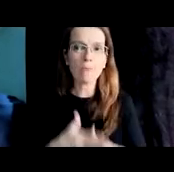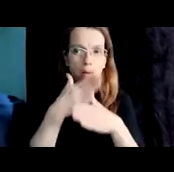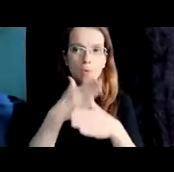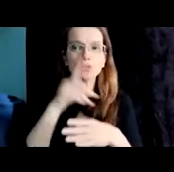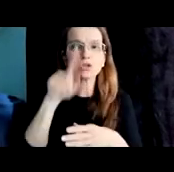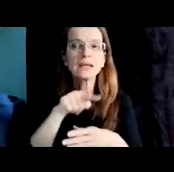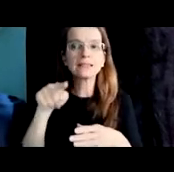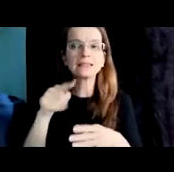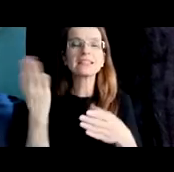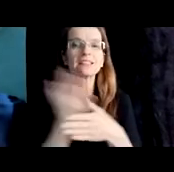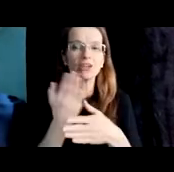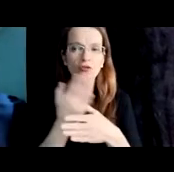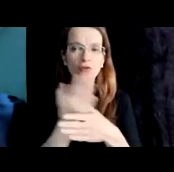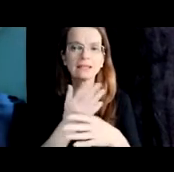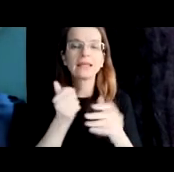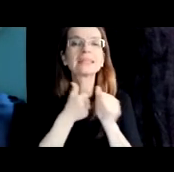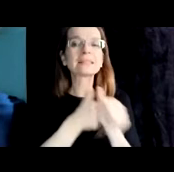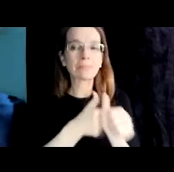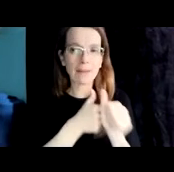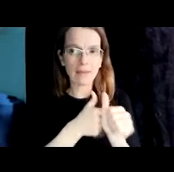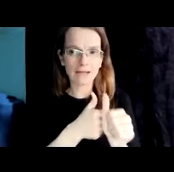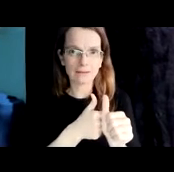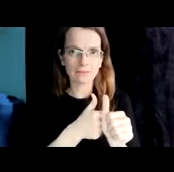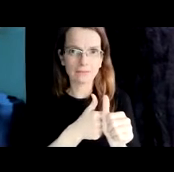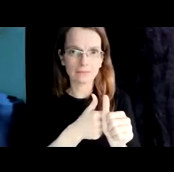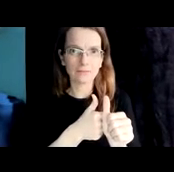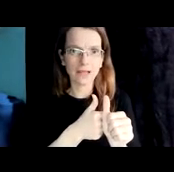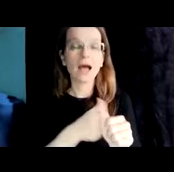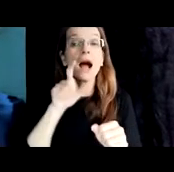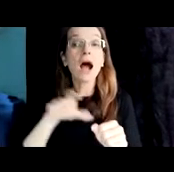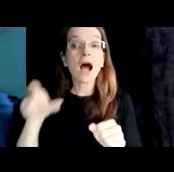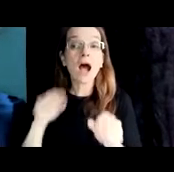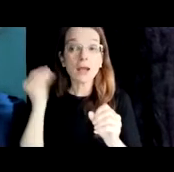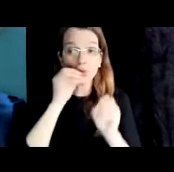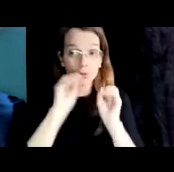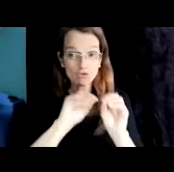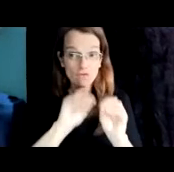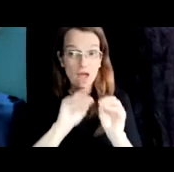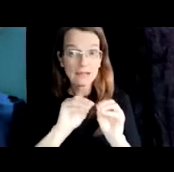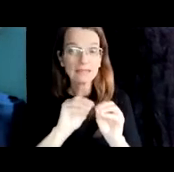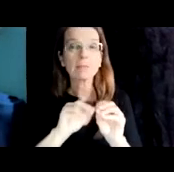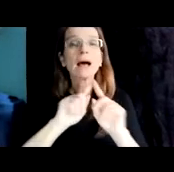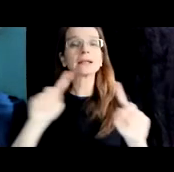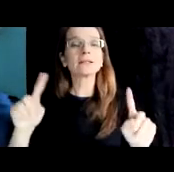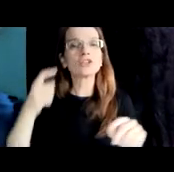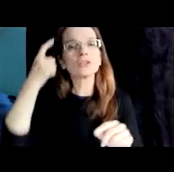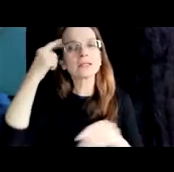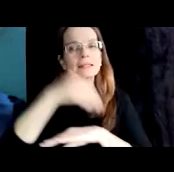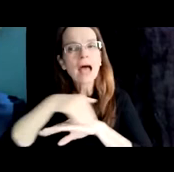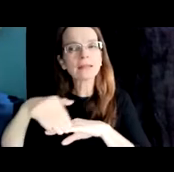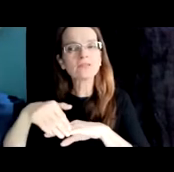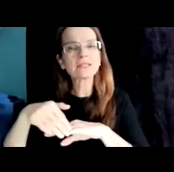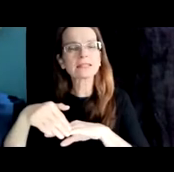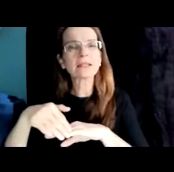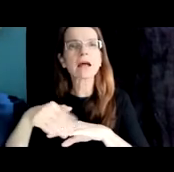svetovanje, spremljanje. Izobraževalci kot učitelji pa različne vrste znanja, učne metode, dela